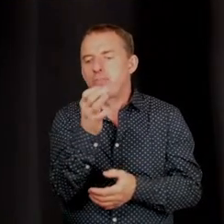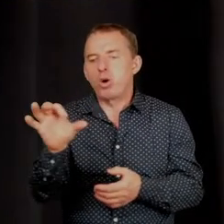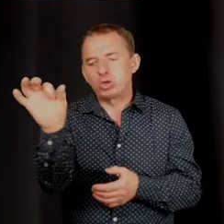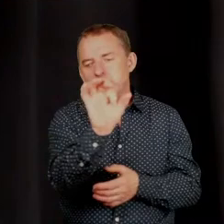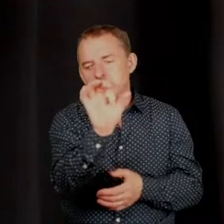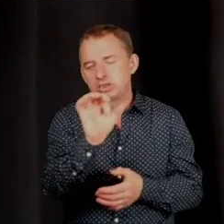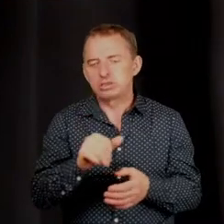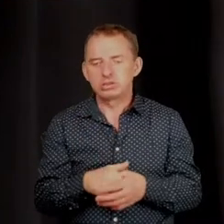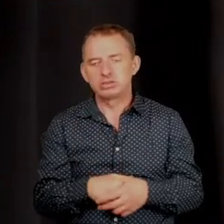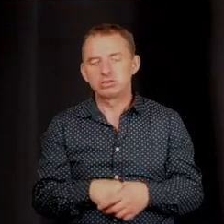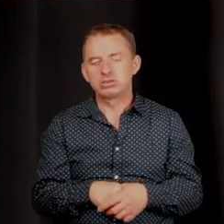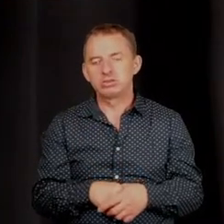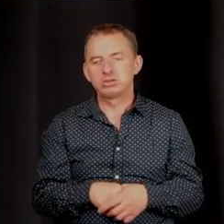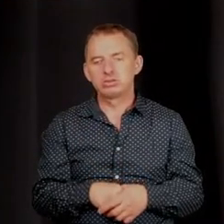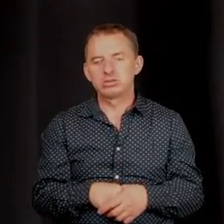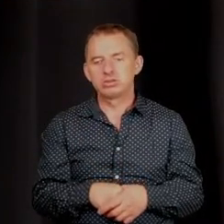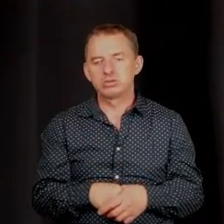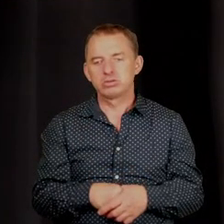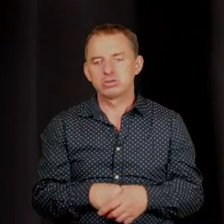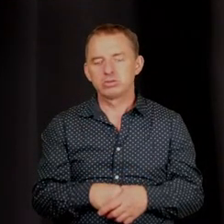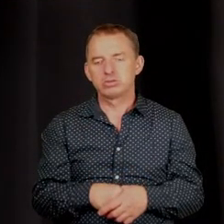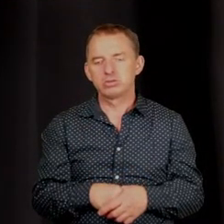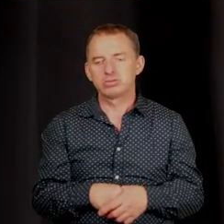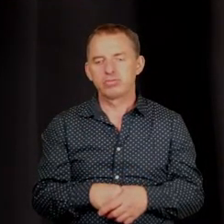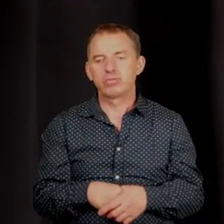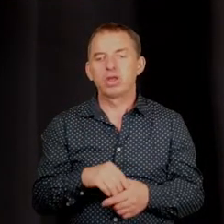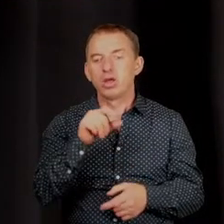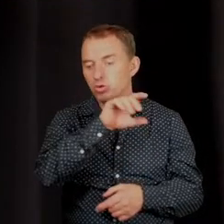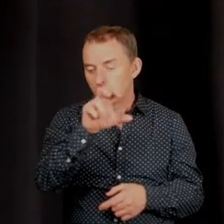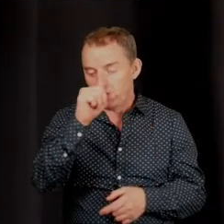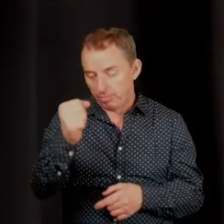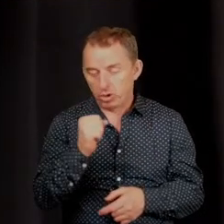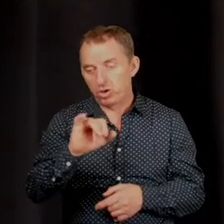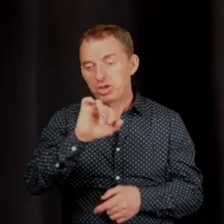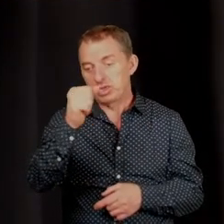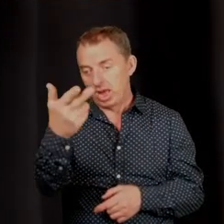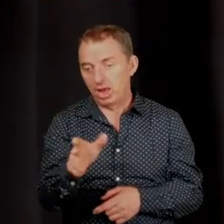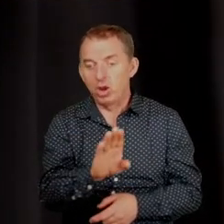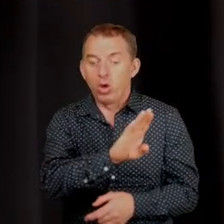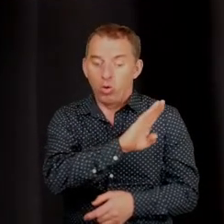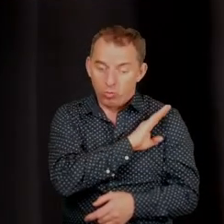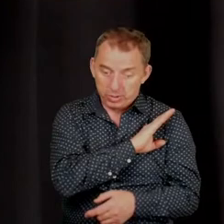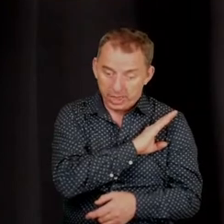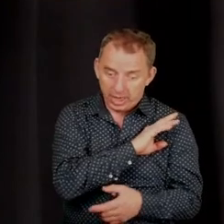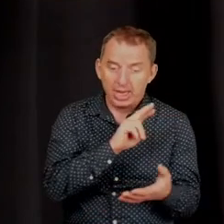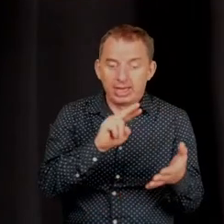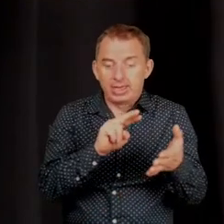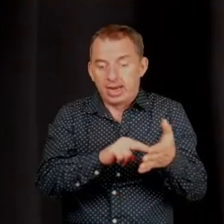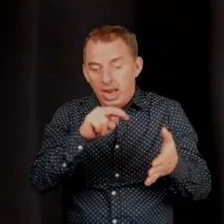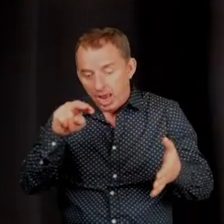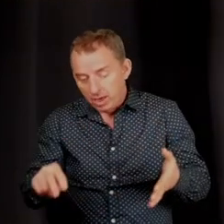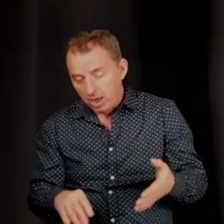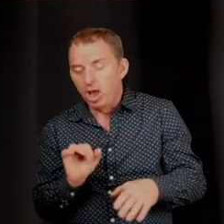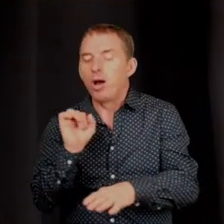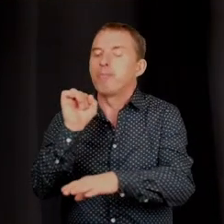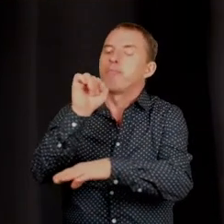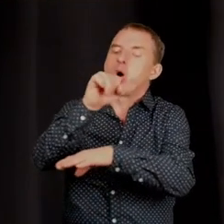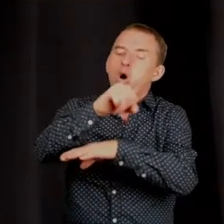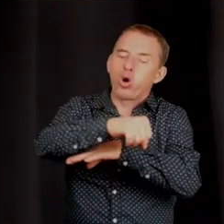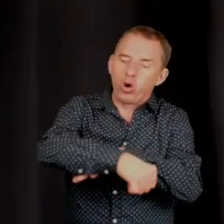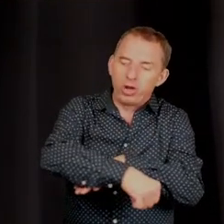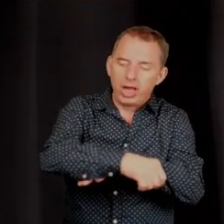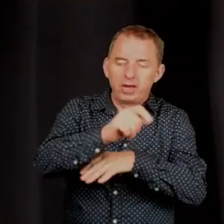discouraged, defeated, broken man? Czy apostoł Jan umiera zrezygnowanym, jako pokonany